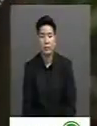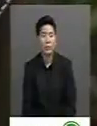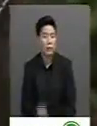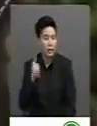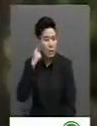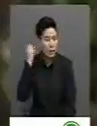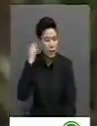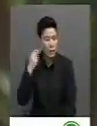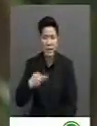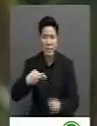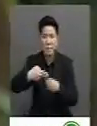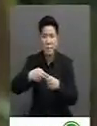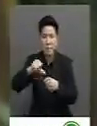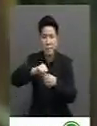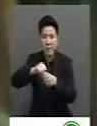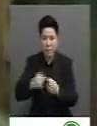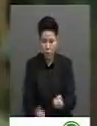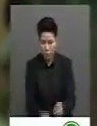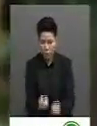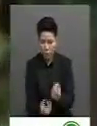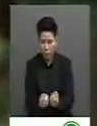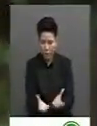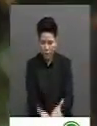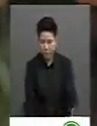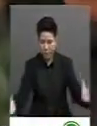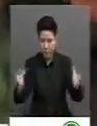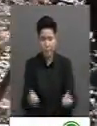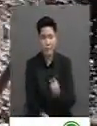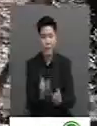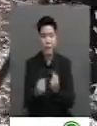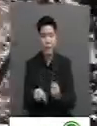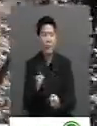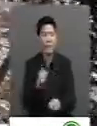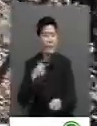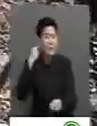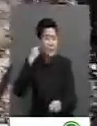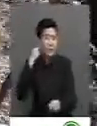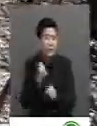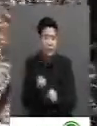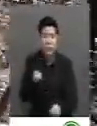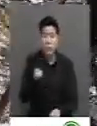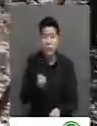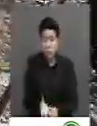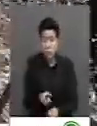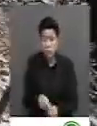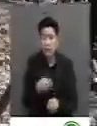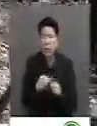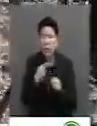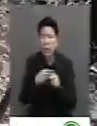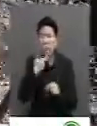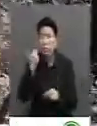เสียงดังของน้ำมันเดือดๆในกระทะร้อนๆที่เห็นอยู่นี้เป็นเสียงของการทอดขนมหวัก